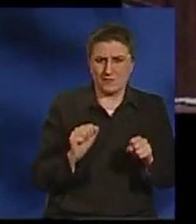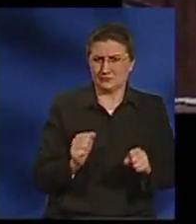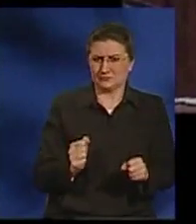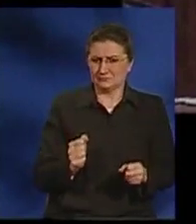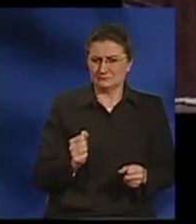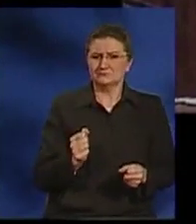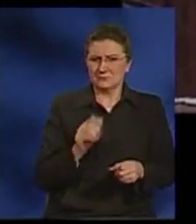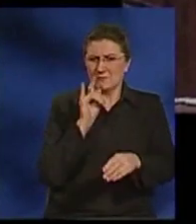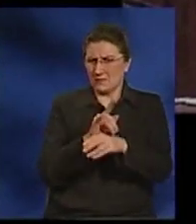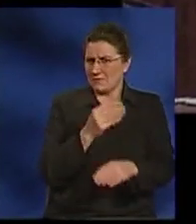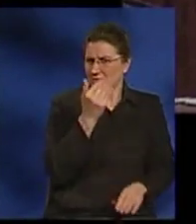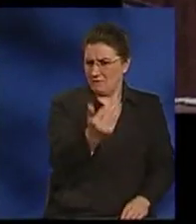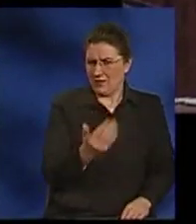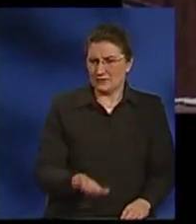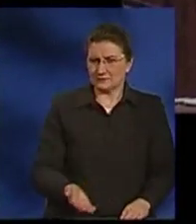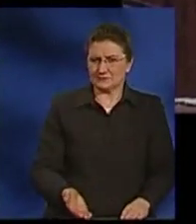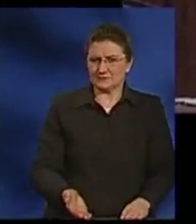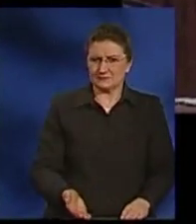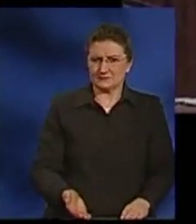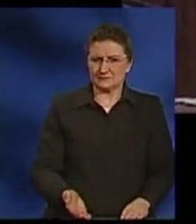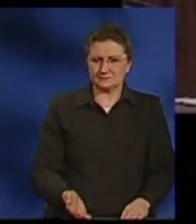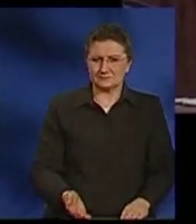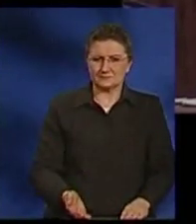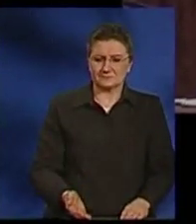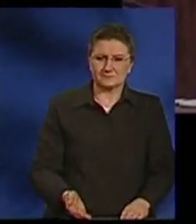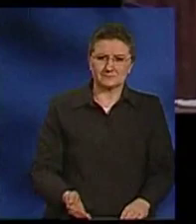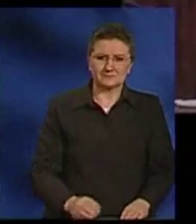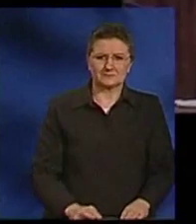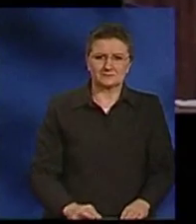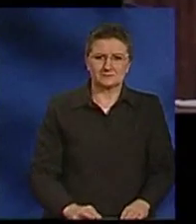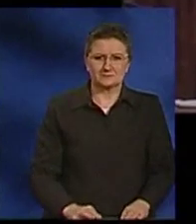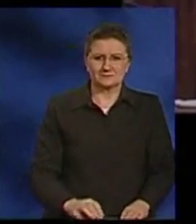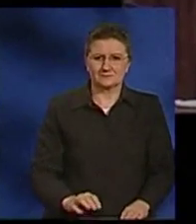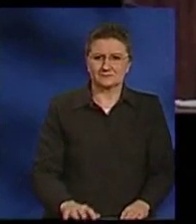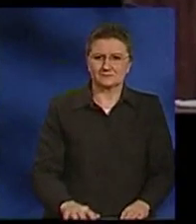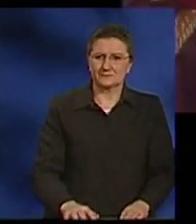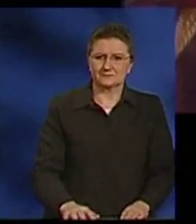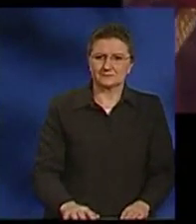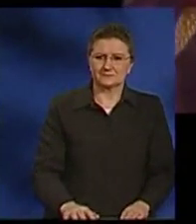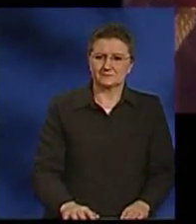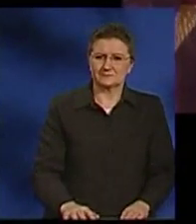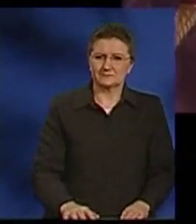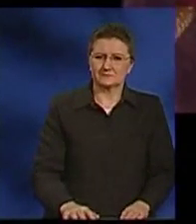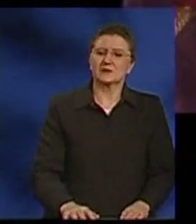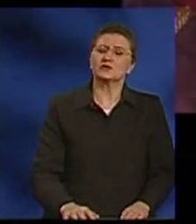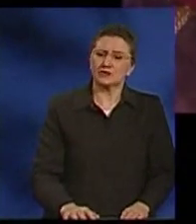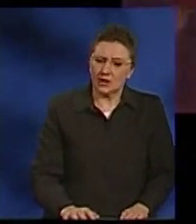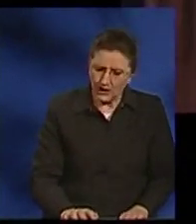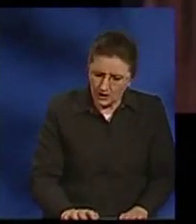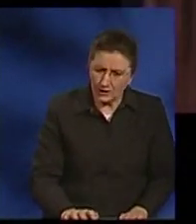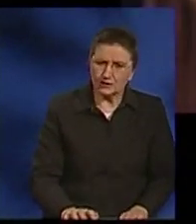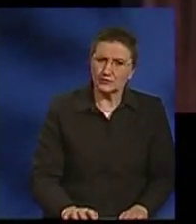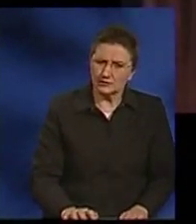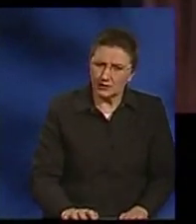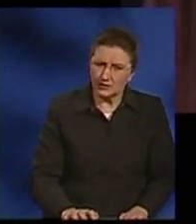проницательного человека, как я? Кар, кар, кар Разумеется